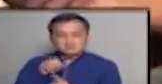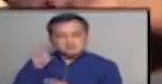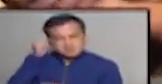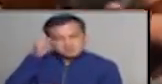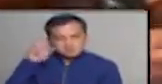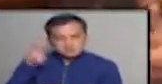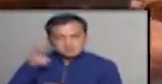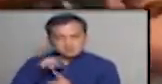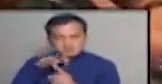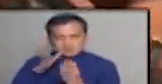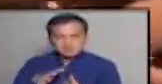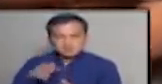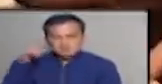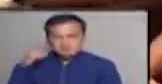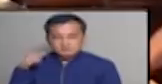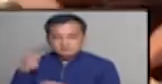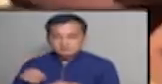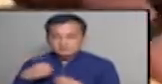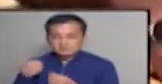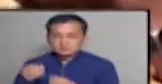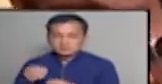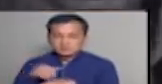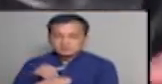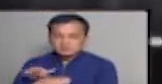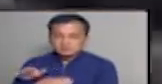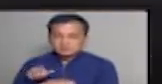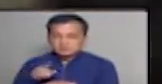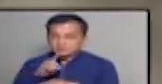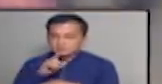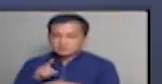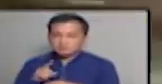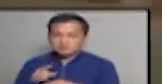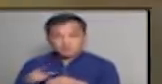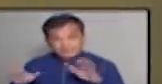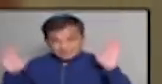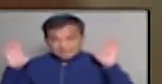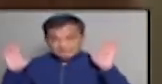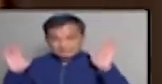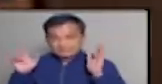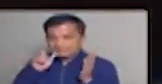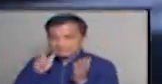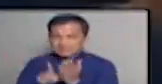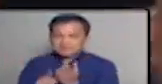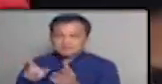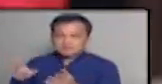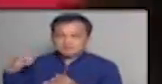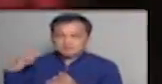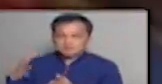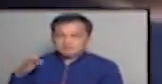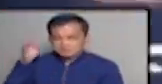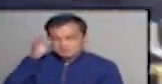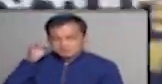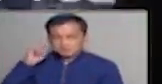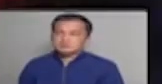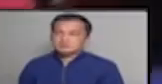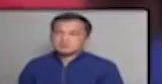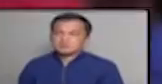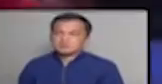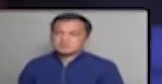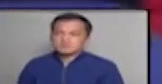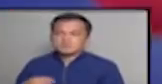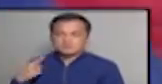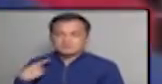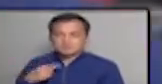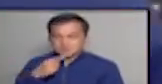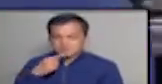Marcelino Pedroso, kahapon pa lang, nagpadala na ng surrender filler itong si Chairman Falcon Jr. Meron pa